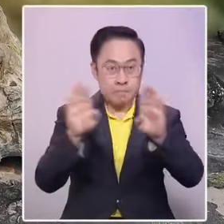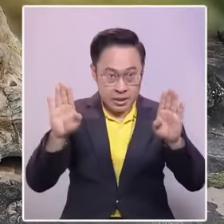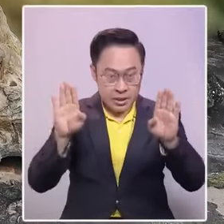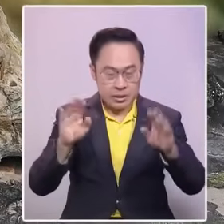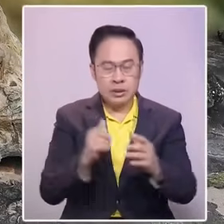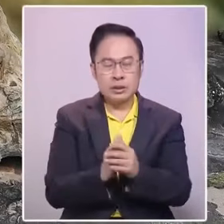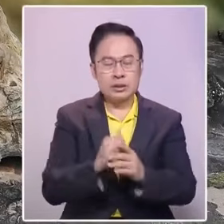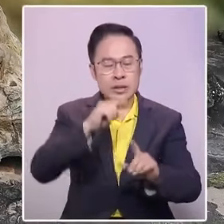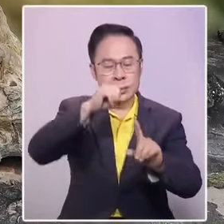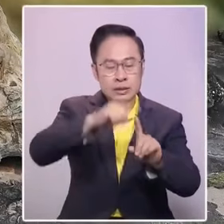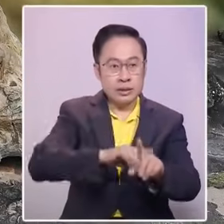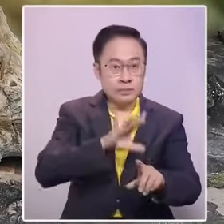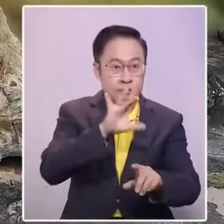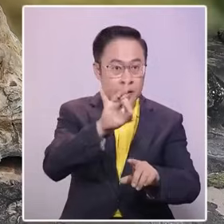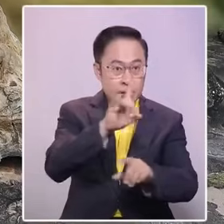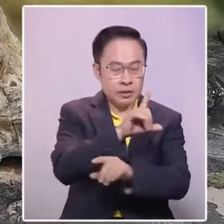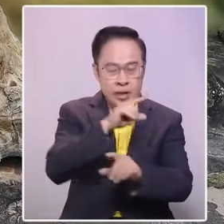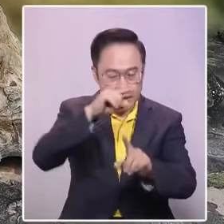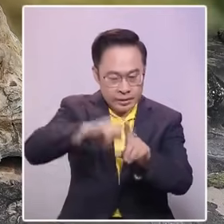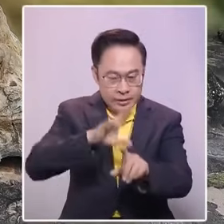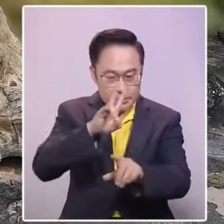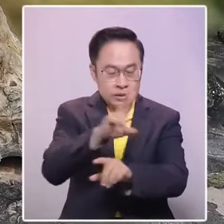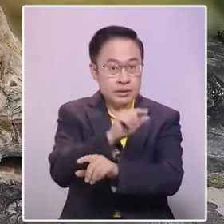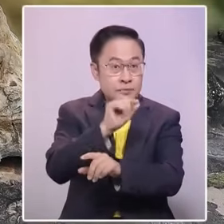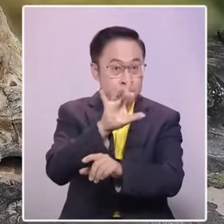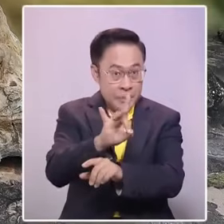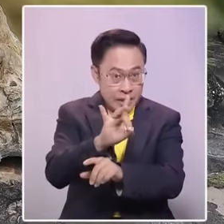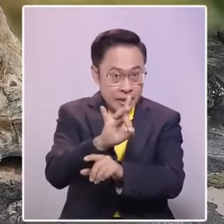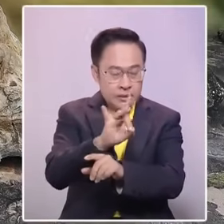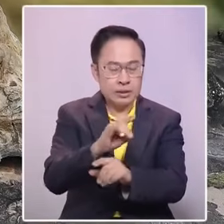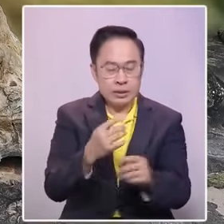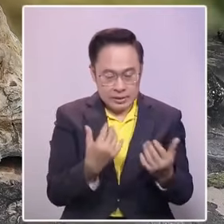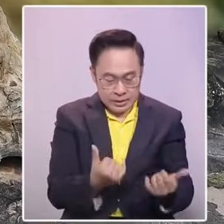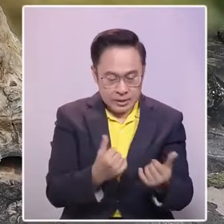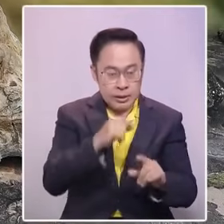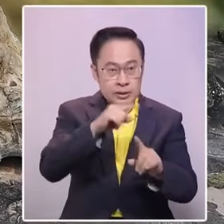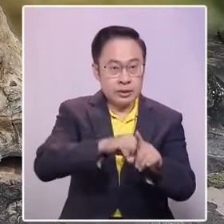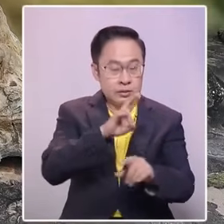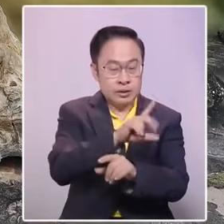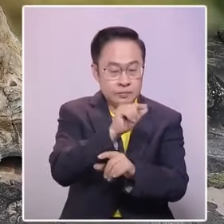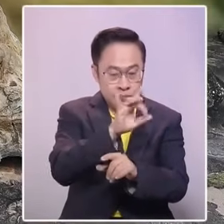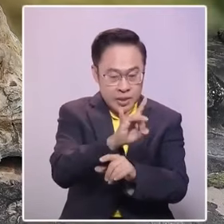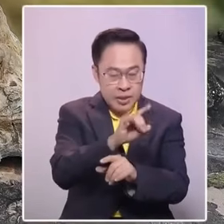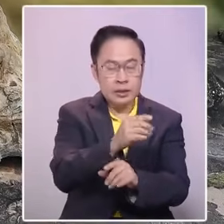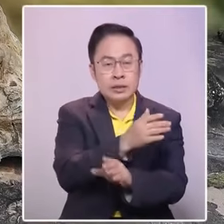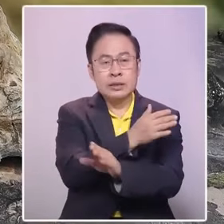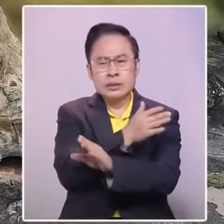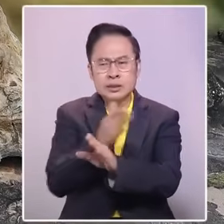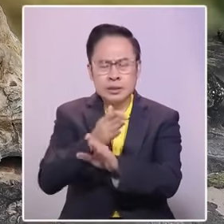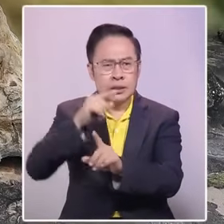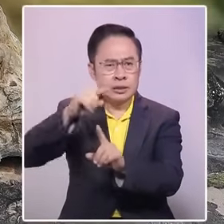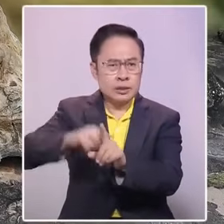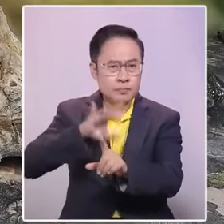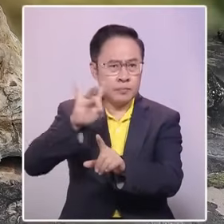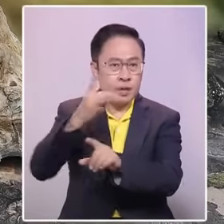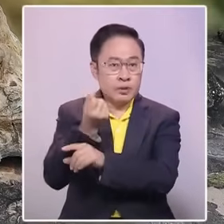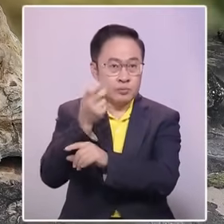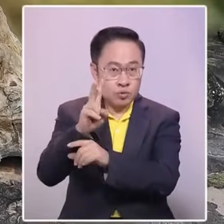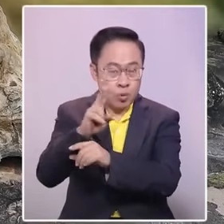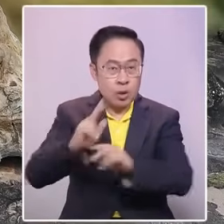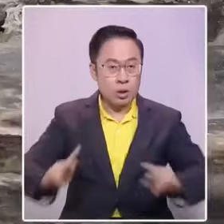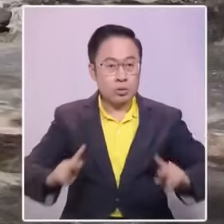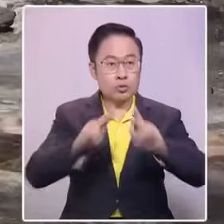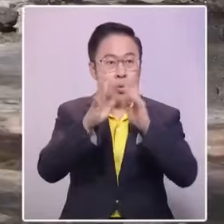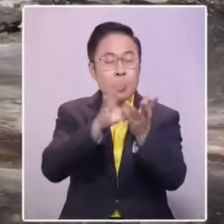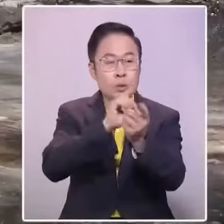ถึง 12สิงหาคม2567กระทรวงวัฒนธรรมประกาศยกเว้นค่าธรรมเนียมเข้าชม